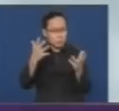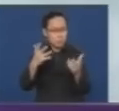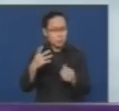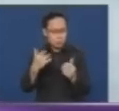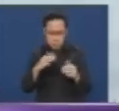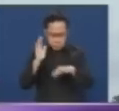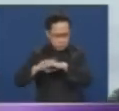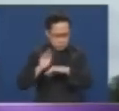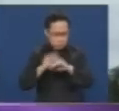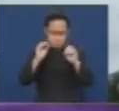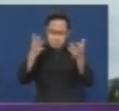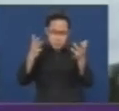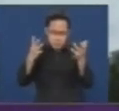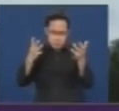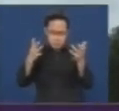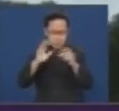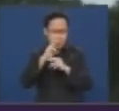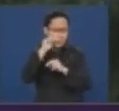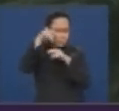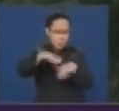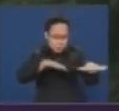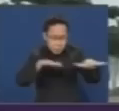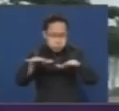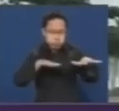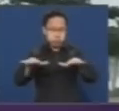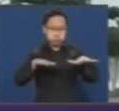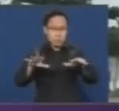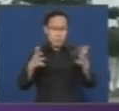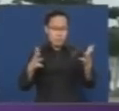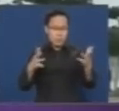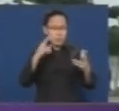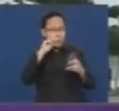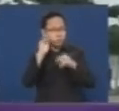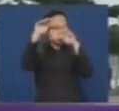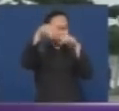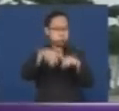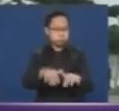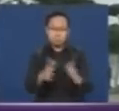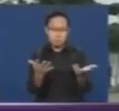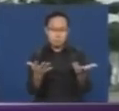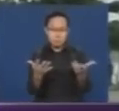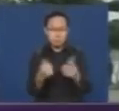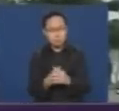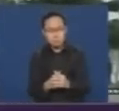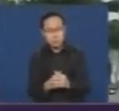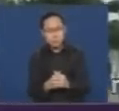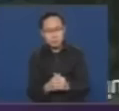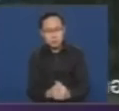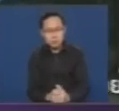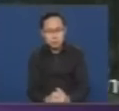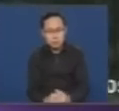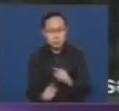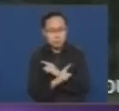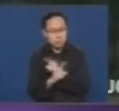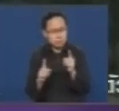รอบ 24ชั่วโมงที่ผ่านมาไม่มีเหตุการณ์แผ่นดินไหวที่อาจจะส่งผลกระทบหรือว่าเกิดสึนามิต่อจังหวัดชายฝั่งอันดามันแต่อย่าง